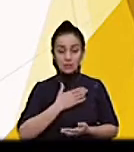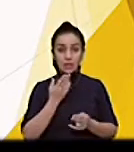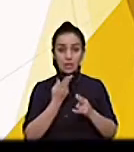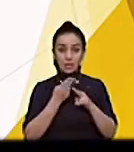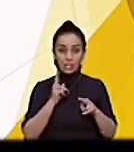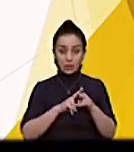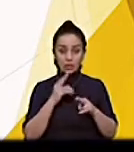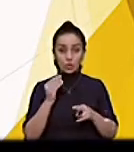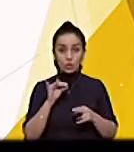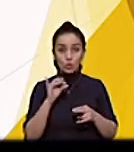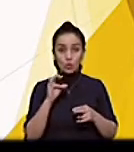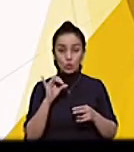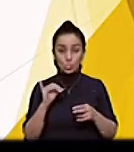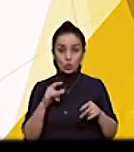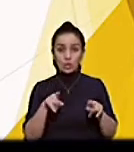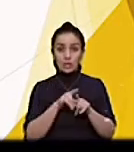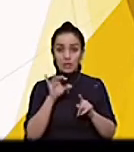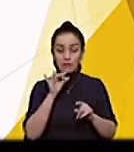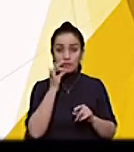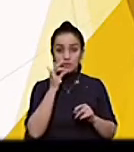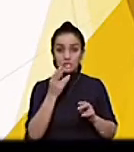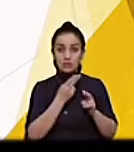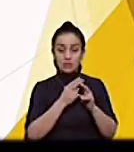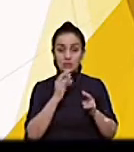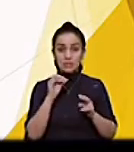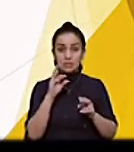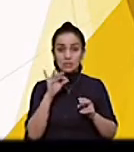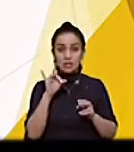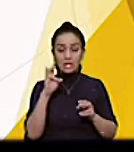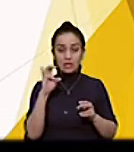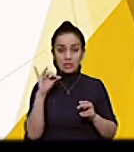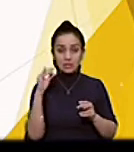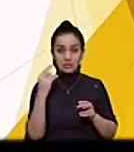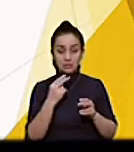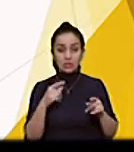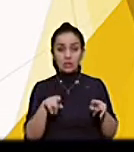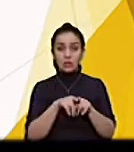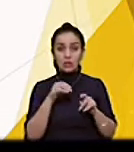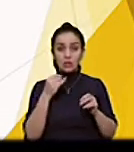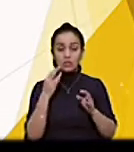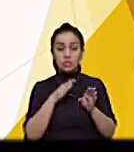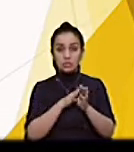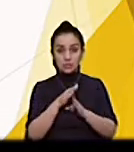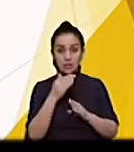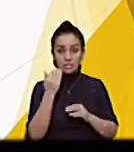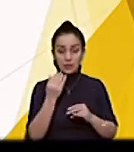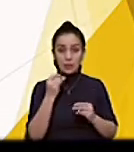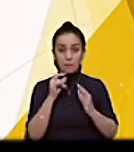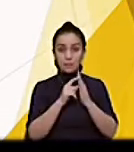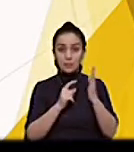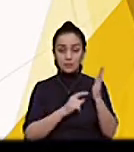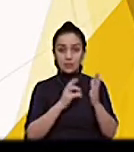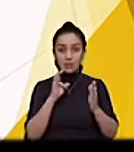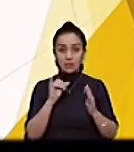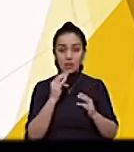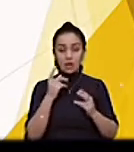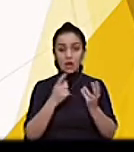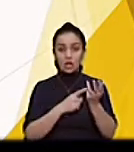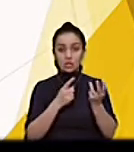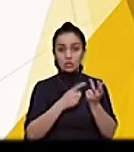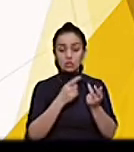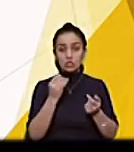нам эту долю и выразить ее в страницах, мы должны целое поделить